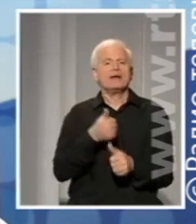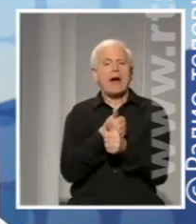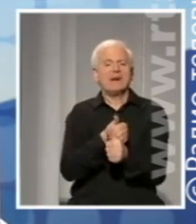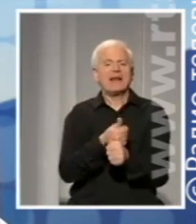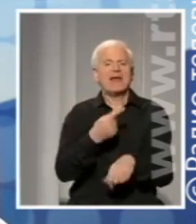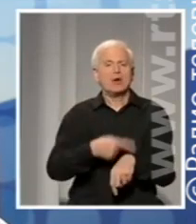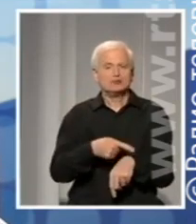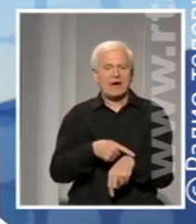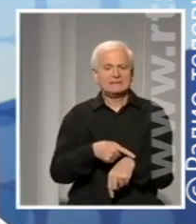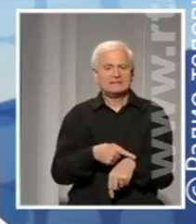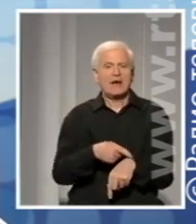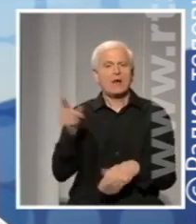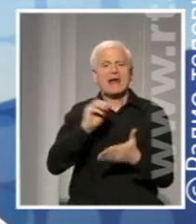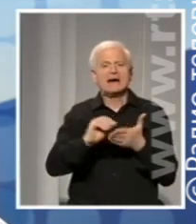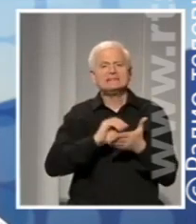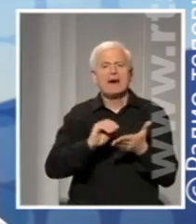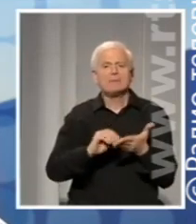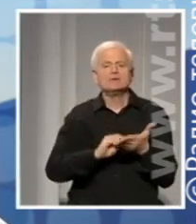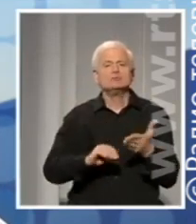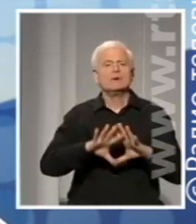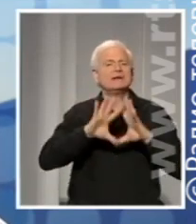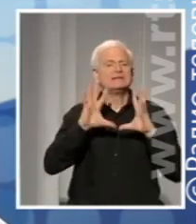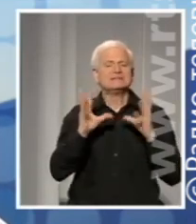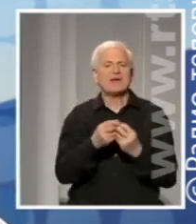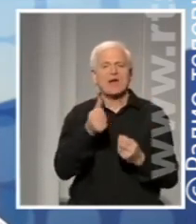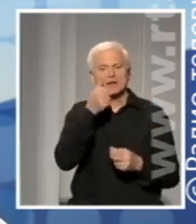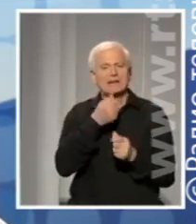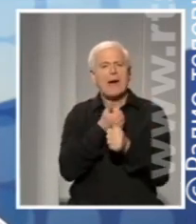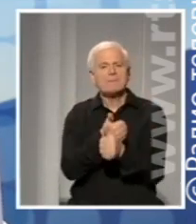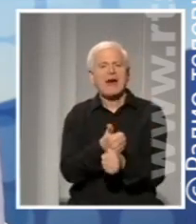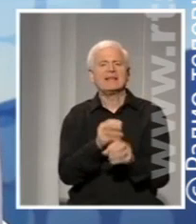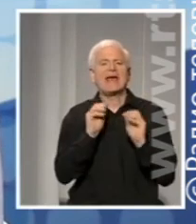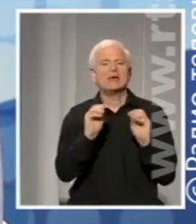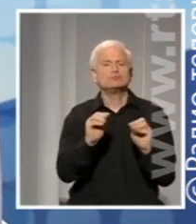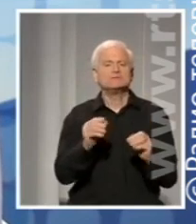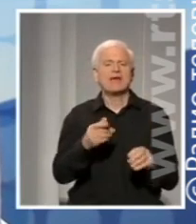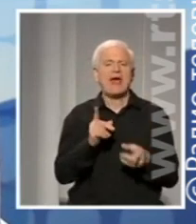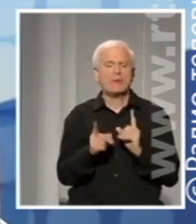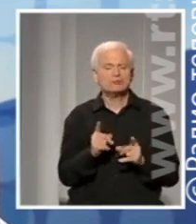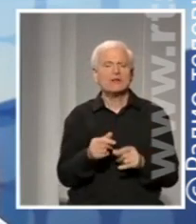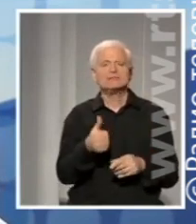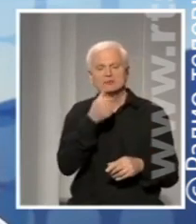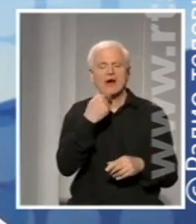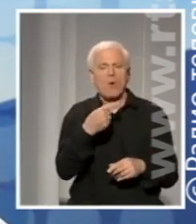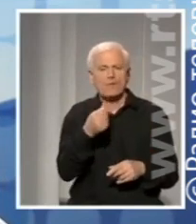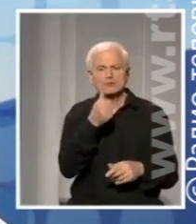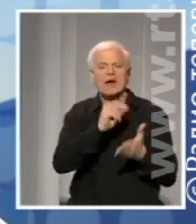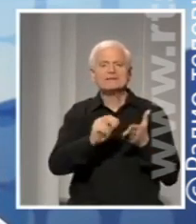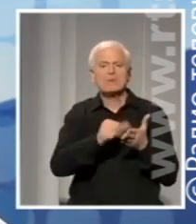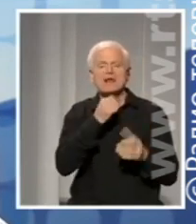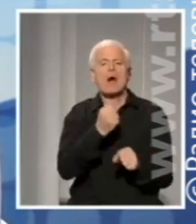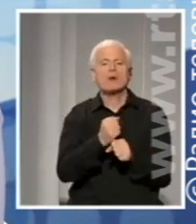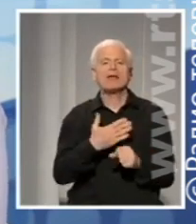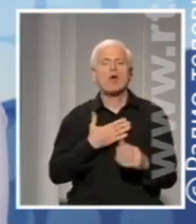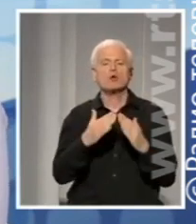čas, da zapisuju sve ono što se, dakle, da prate instrukcije predavača, da zapisuju i da urade domaći